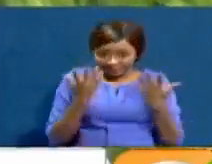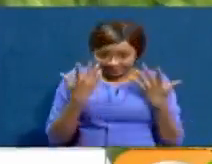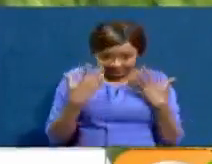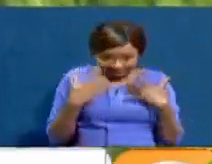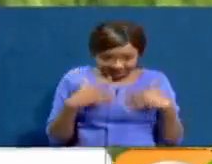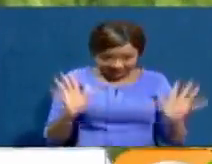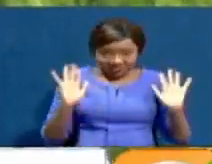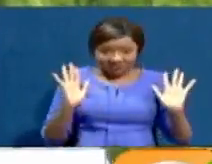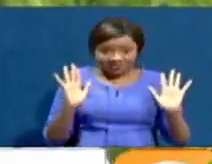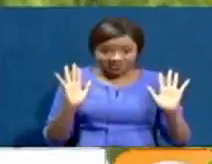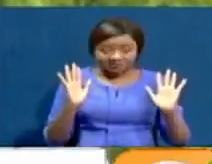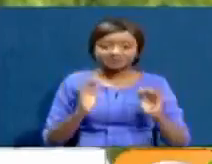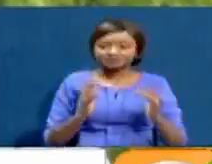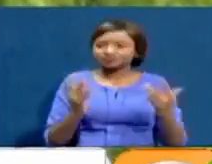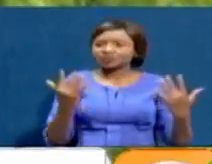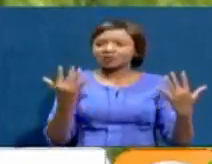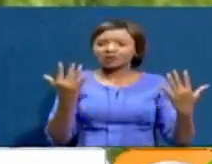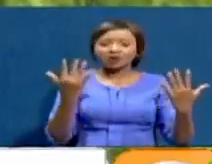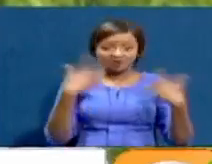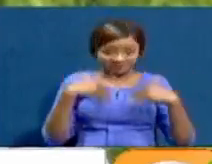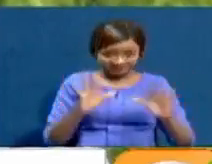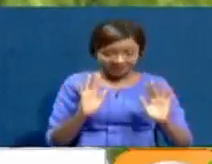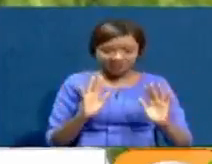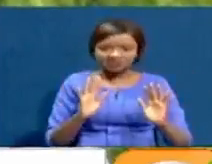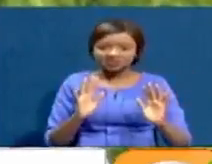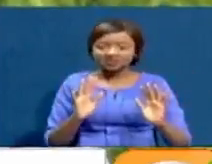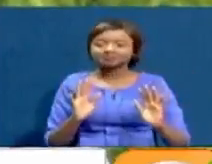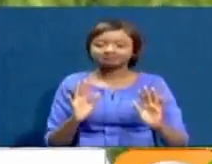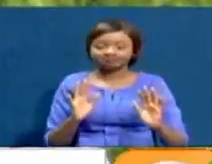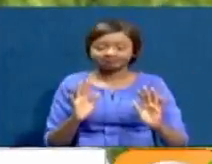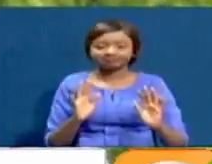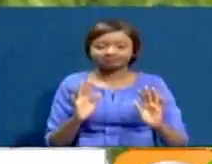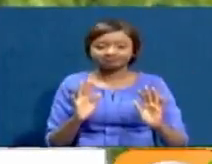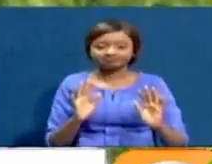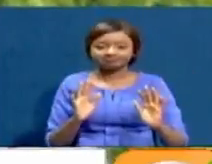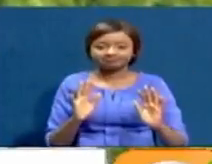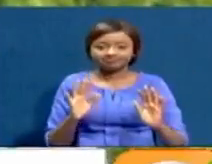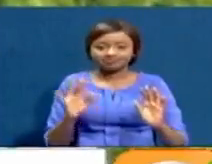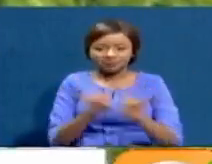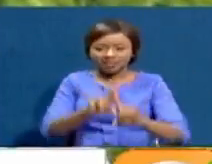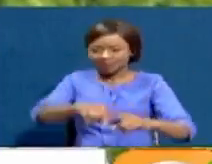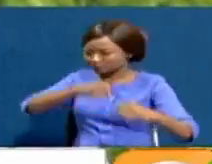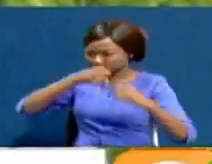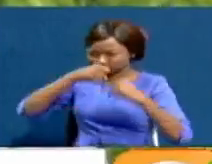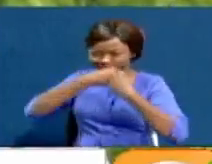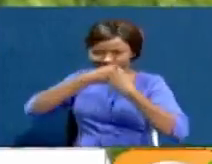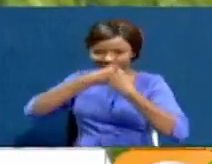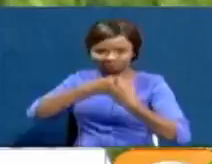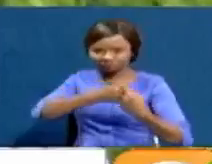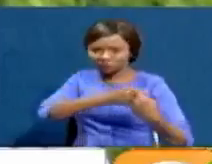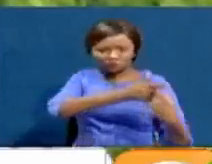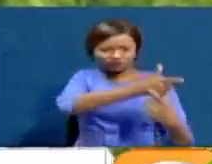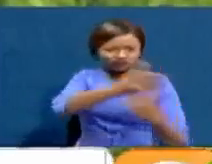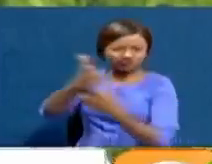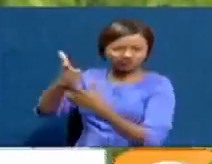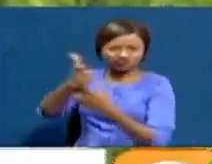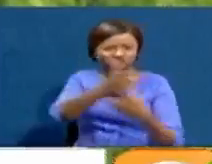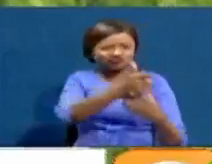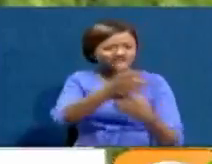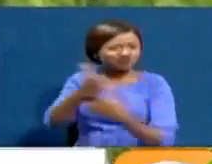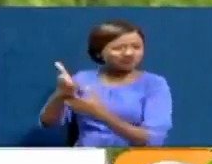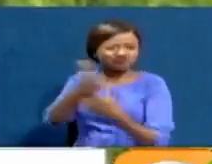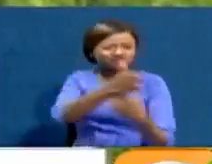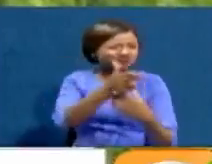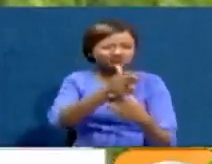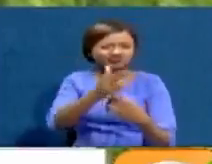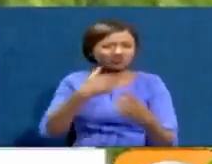Walipoadhini nao wale walikuwa huko nao wakaanza kuadhini. Walipoadhini kukaanza kupigana. Milio ya risasi ikaanza kutokezea na bullets